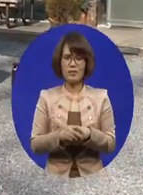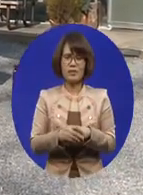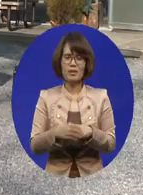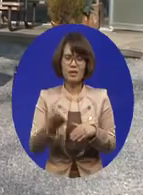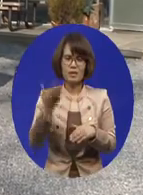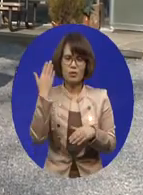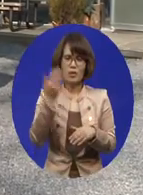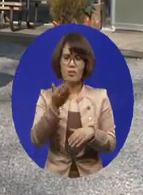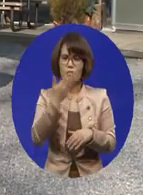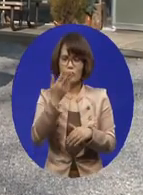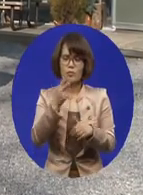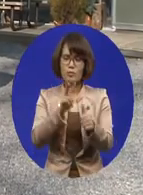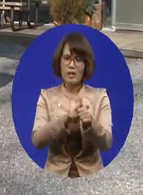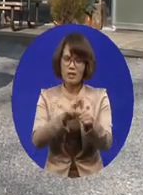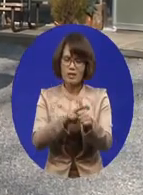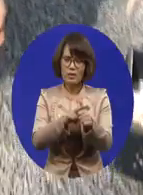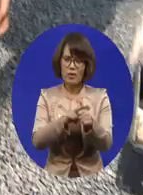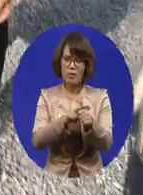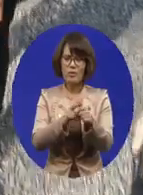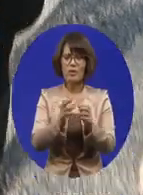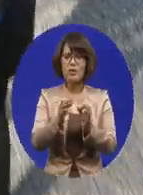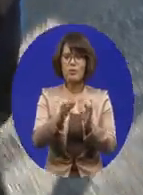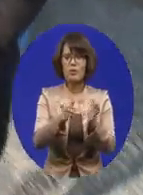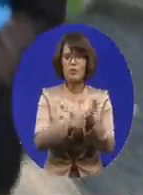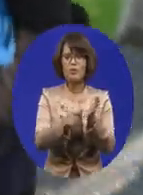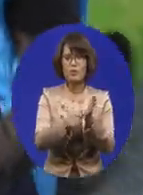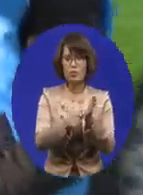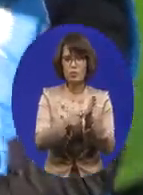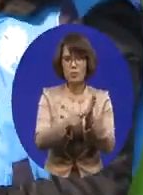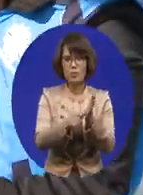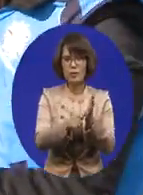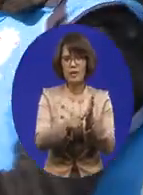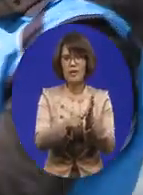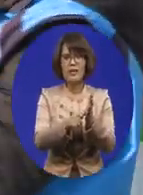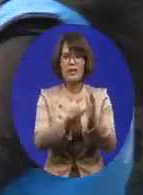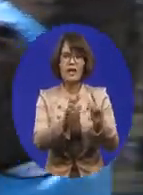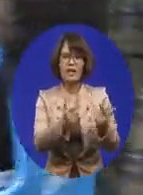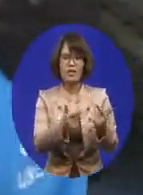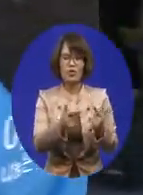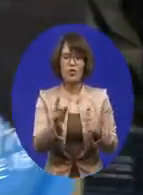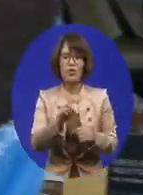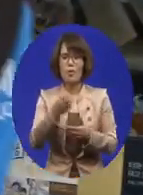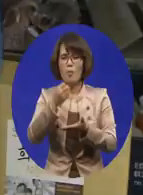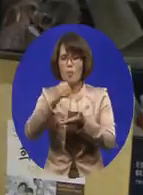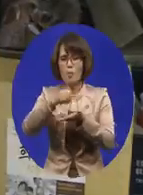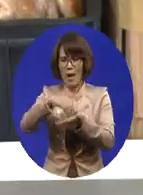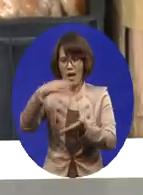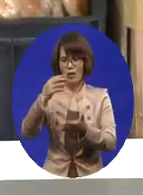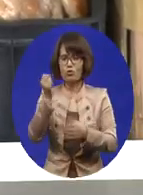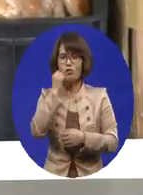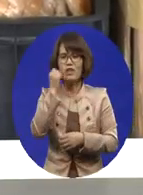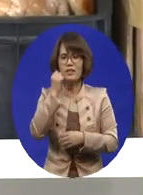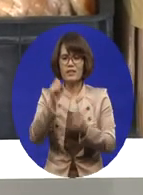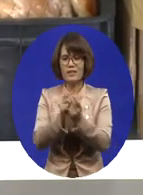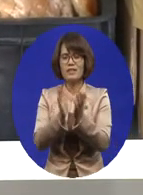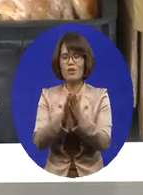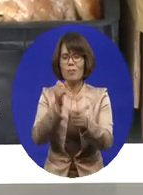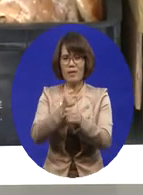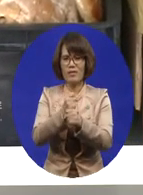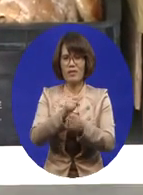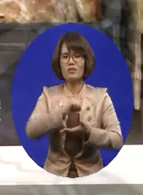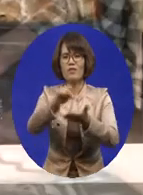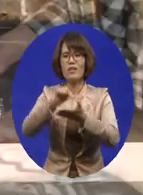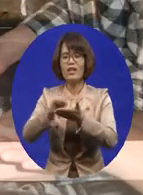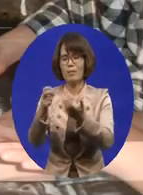기존의 푸드뱅크처럼 기부된 물품에만 의존하던 방식에서 벗어나 빵이나 쿠키를 직접 만들어 전달하는 방법도